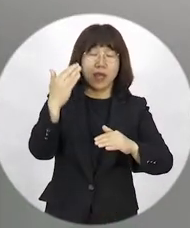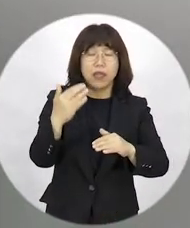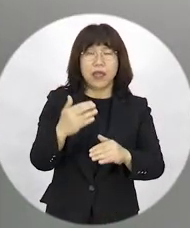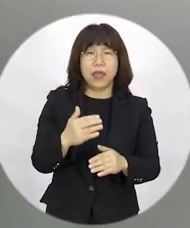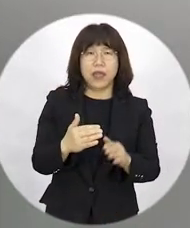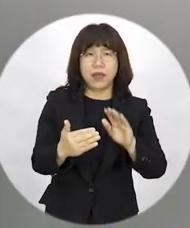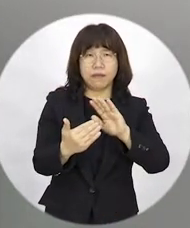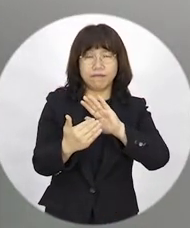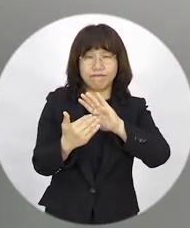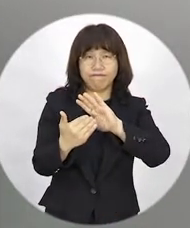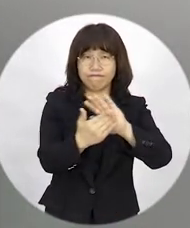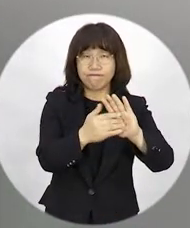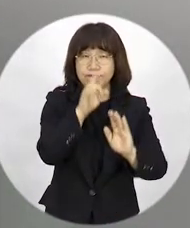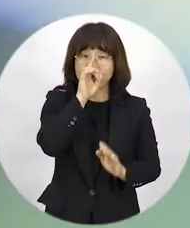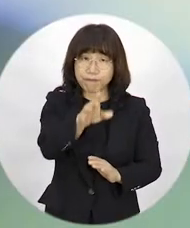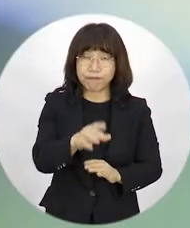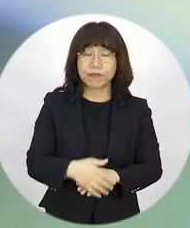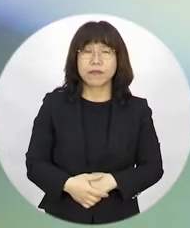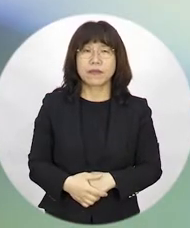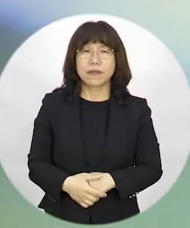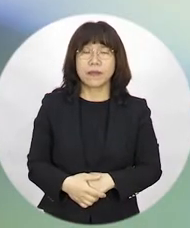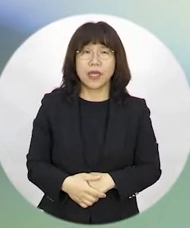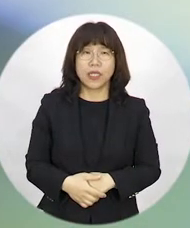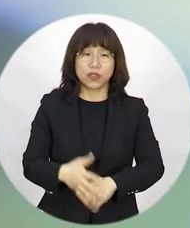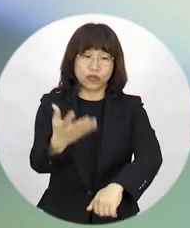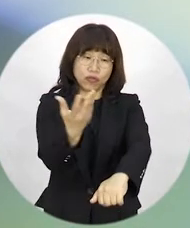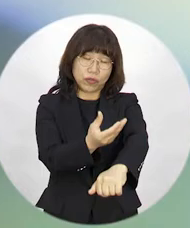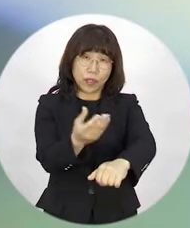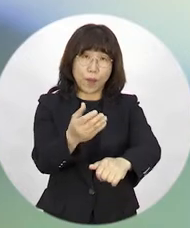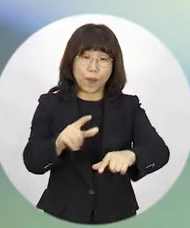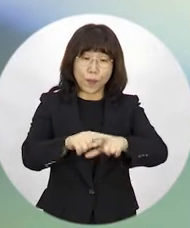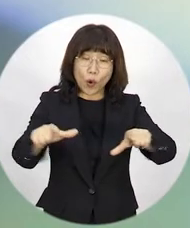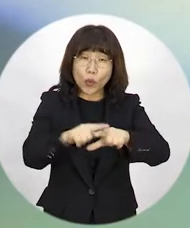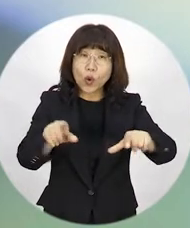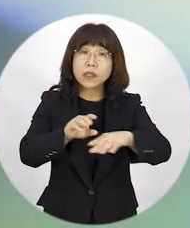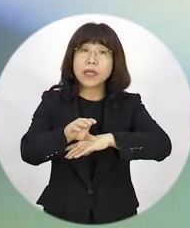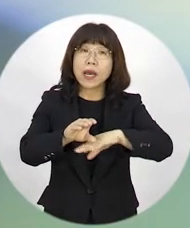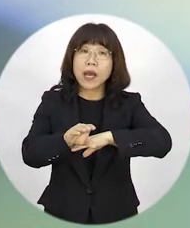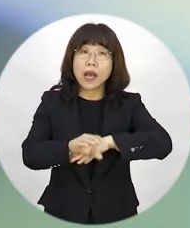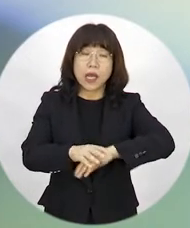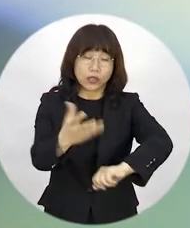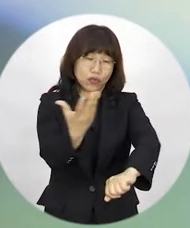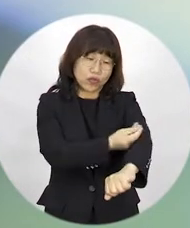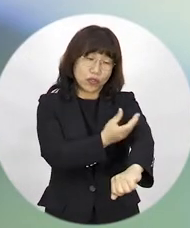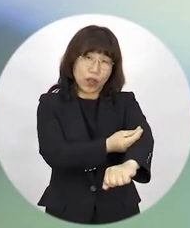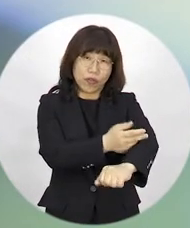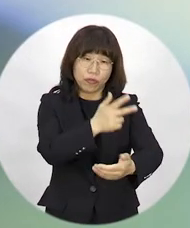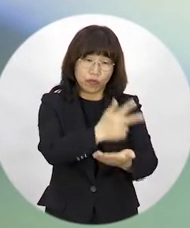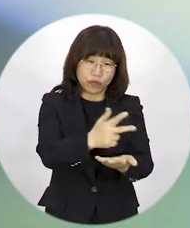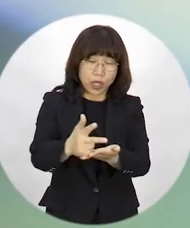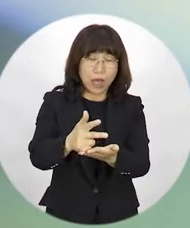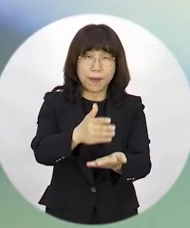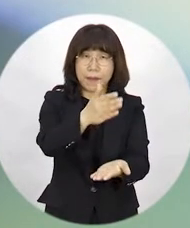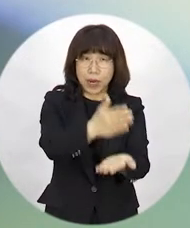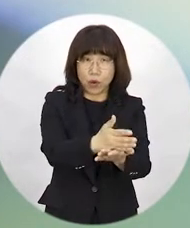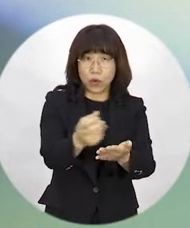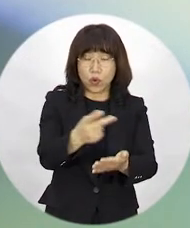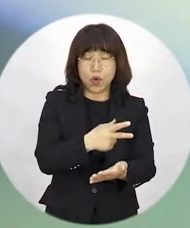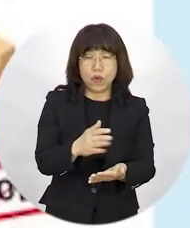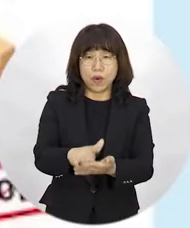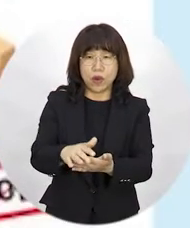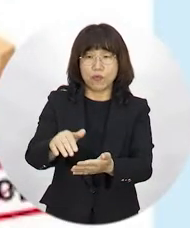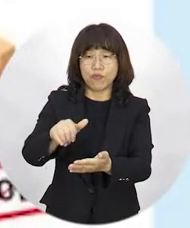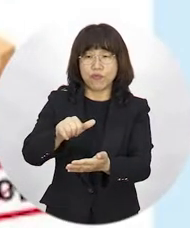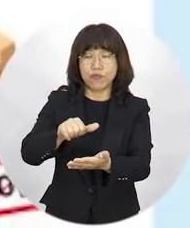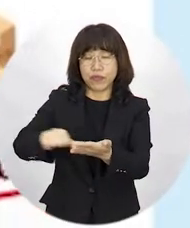됐습니다. 단속 대상은 일반 차량이 충전구역에 주차했거나 충전구역 내 또는 주변에 물건을